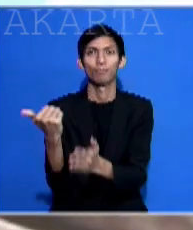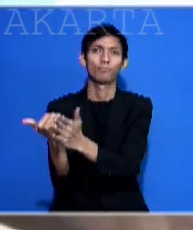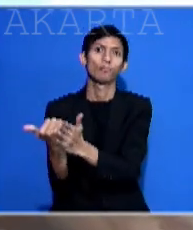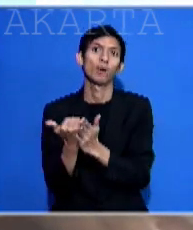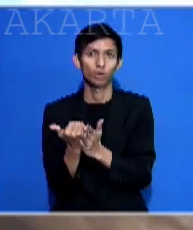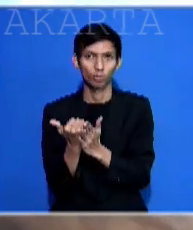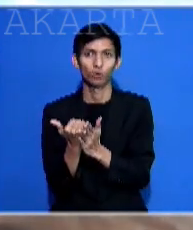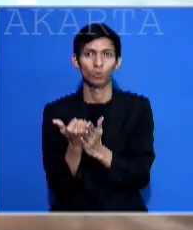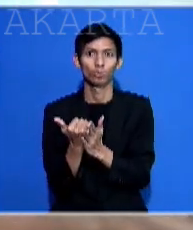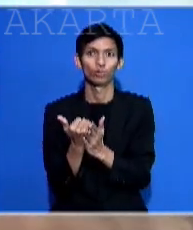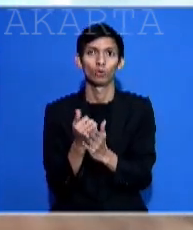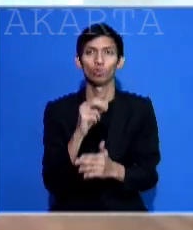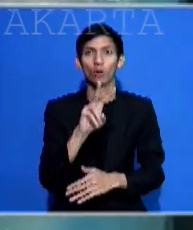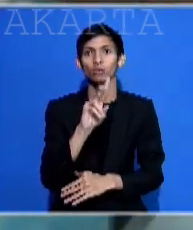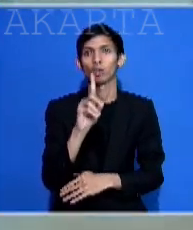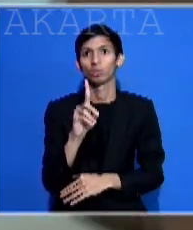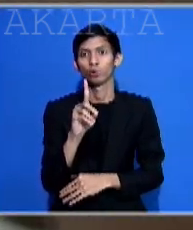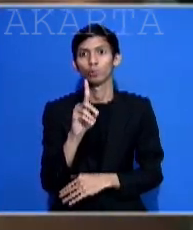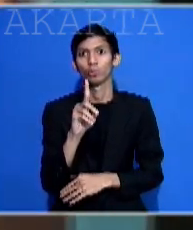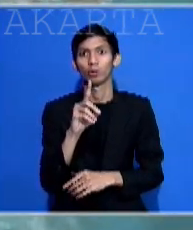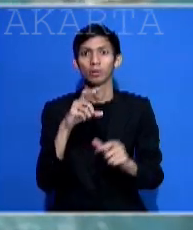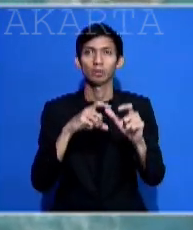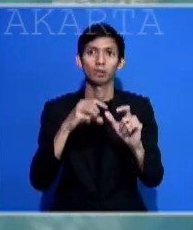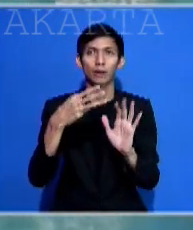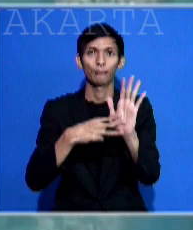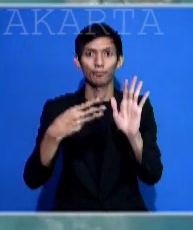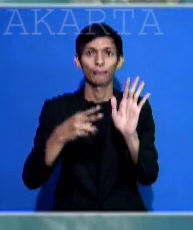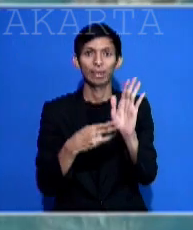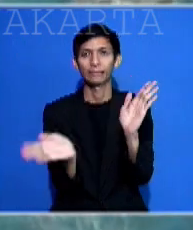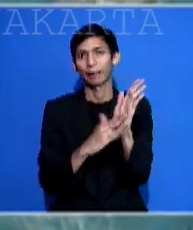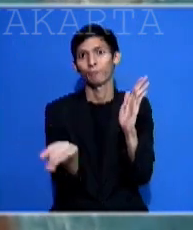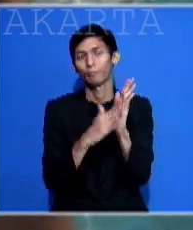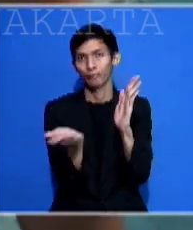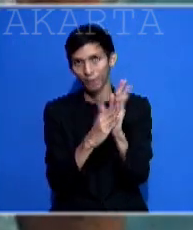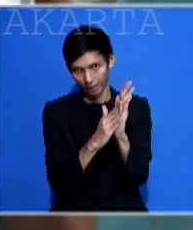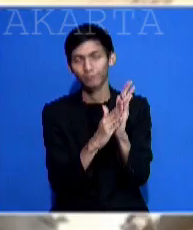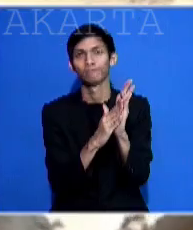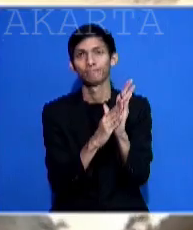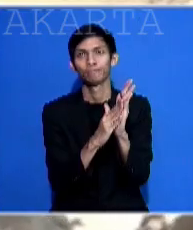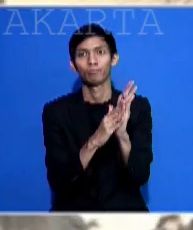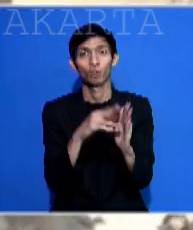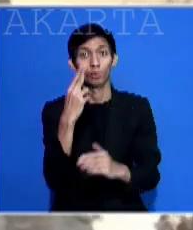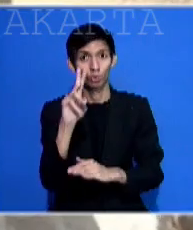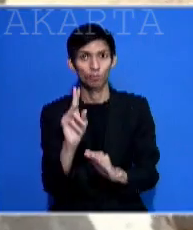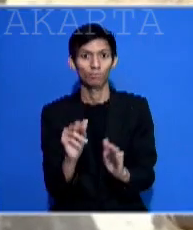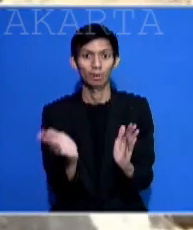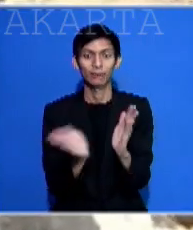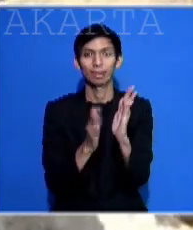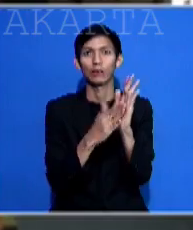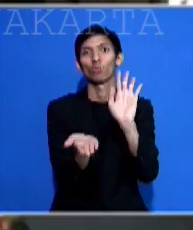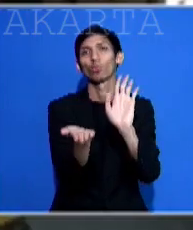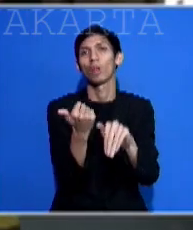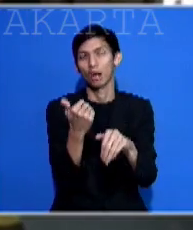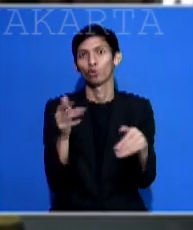tetang terakhinggailai sang bermanatt ban Perikan rumah demikian Muhammad Ridwan